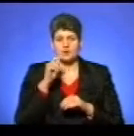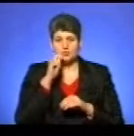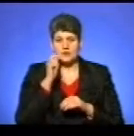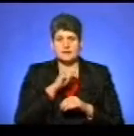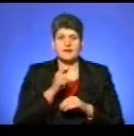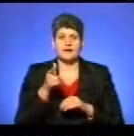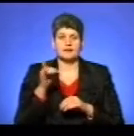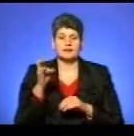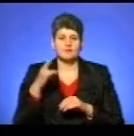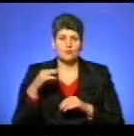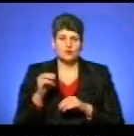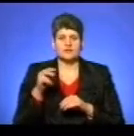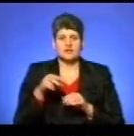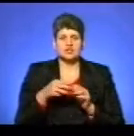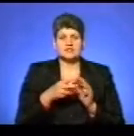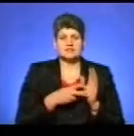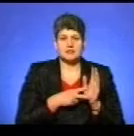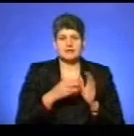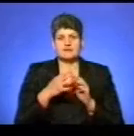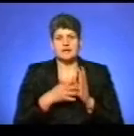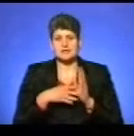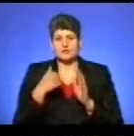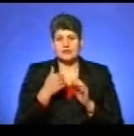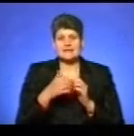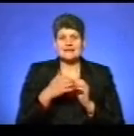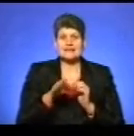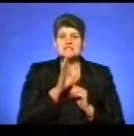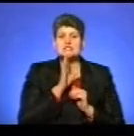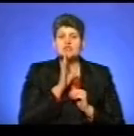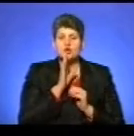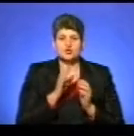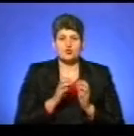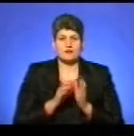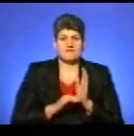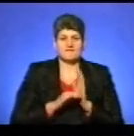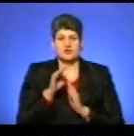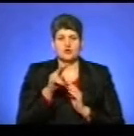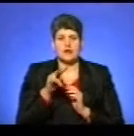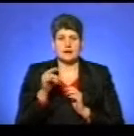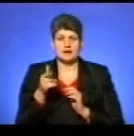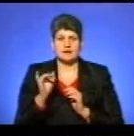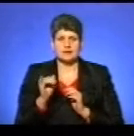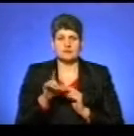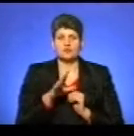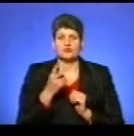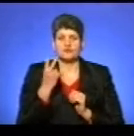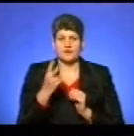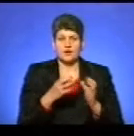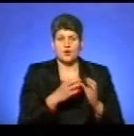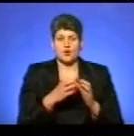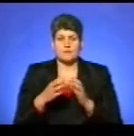гандболу 2018-19 років серед жіночих команд вищої ліги. На майданчику зійшлись дві команди –